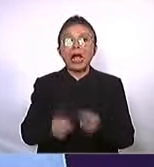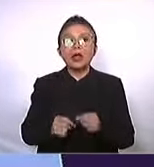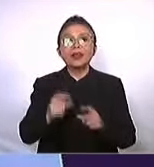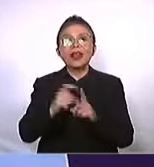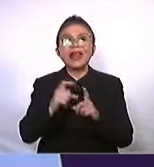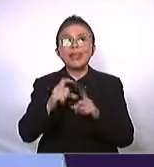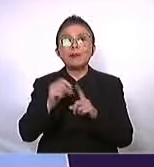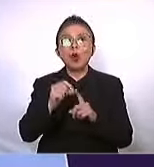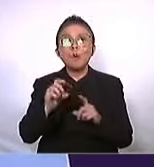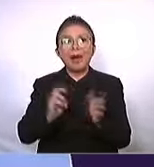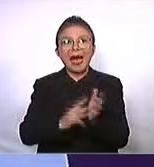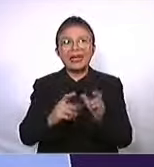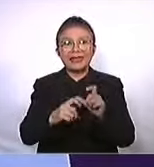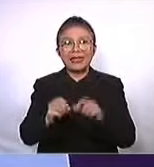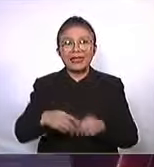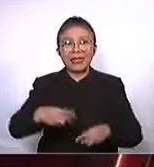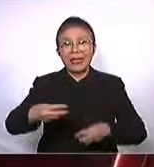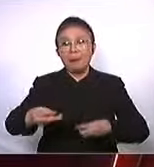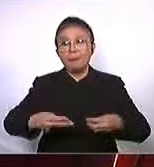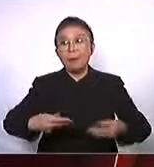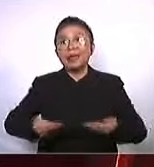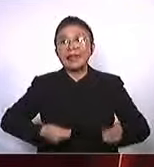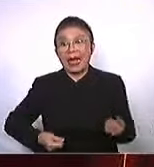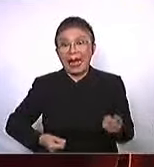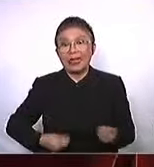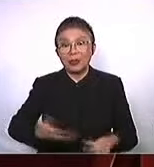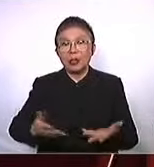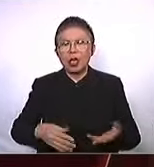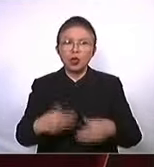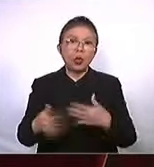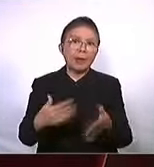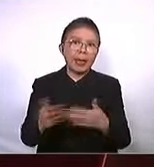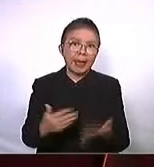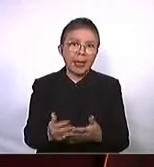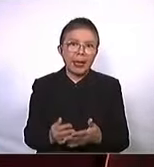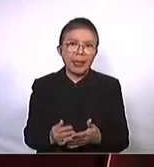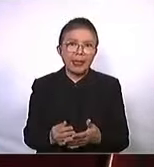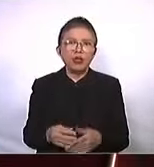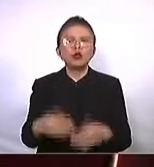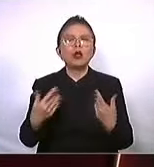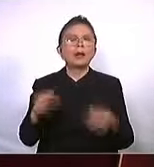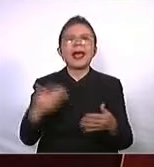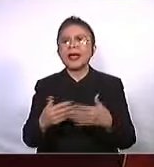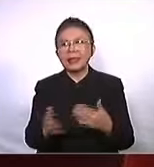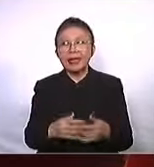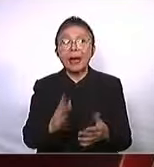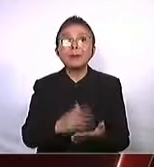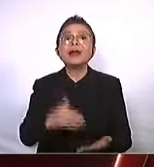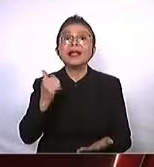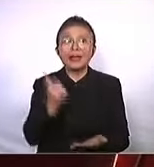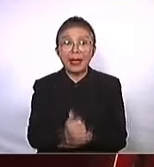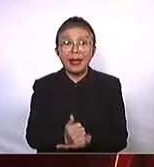diplomasi sebagai pemasaran itu normatif ya. Ini sudah menjadi pengetahuan umum. Yang paling penting itu adalah